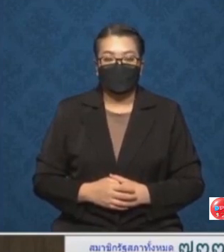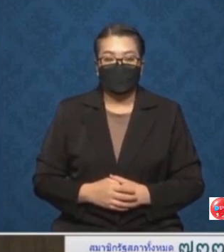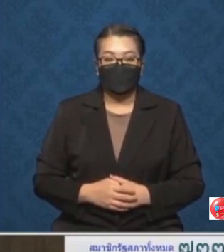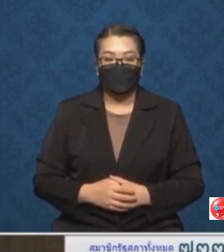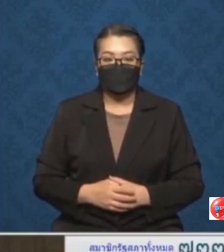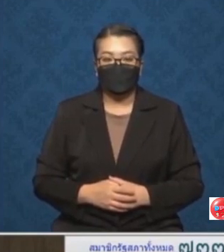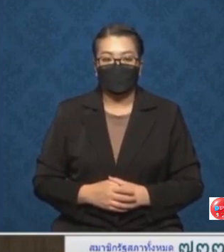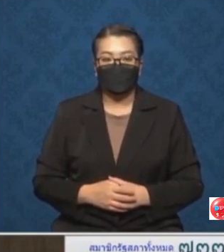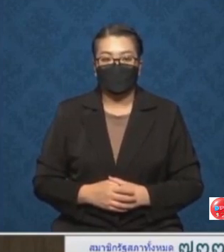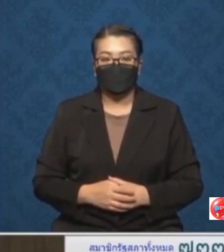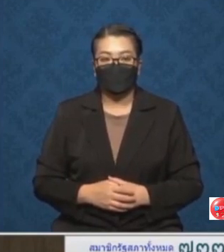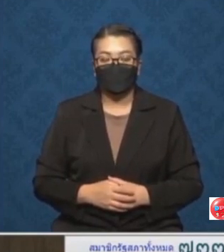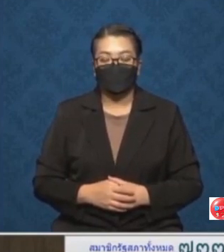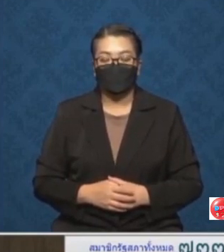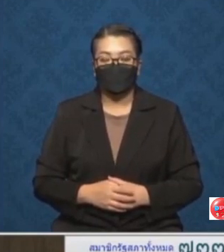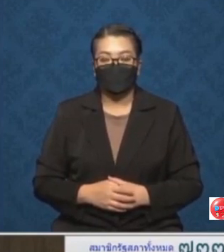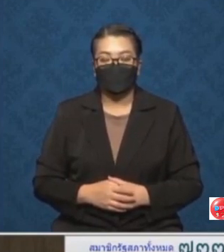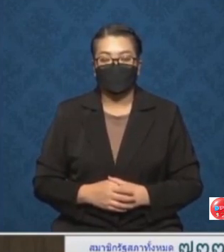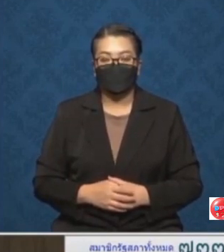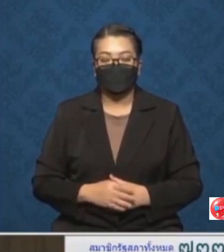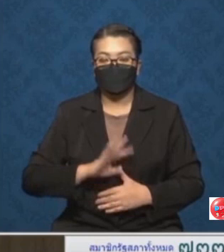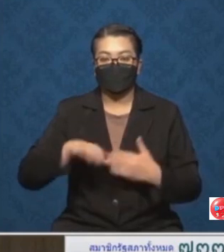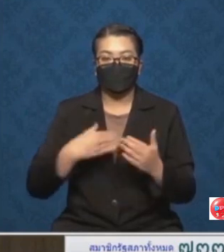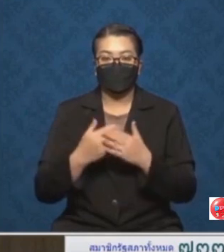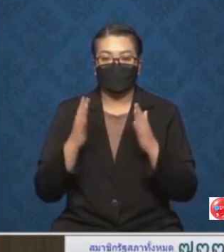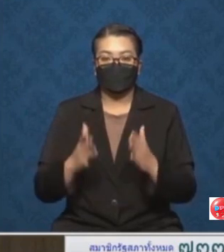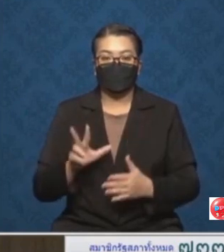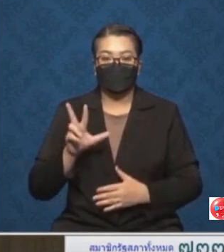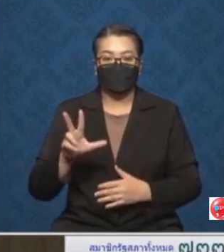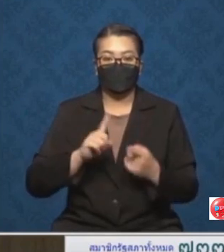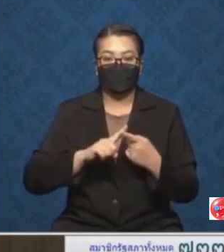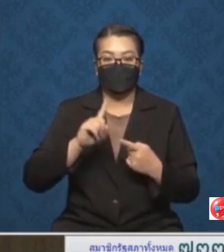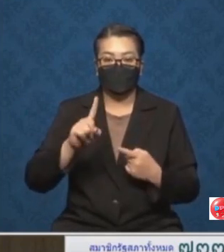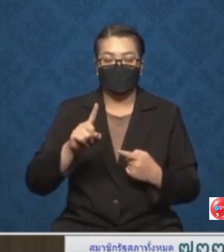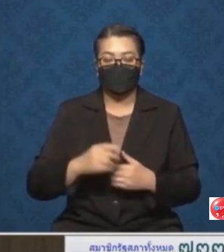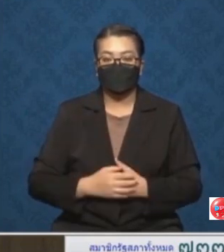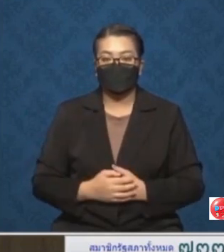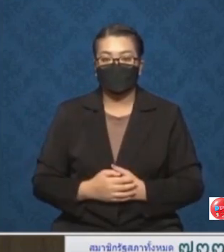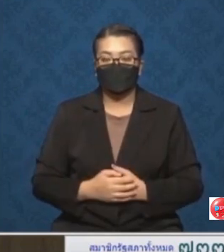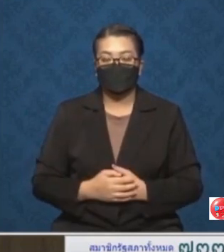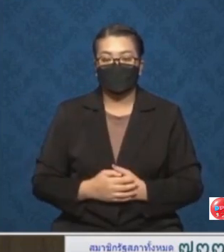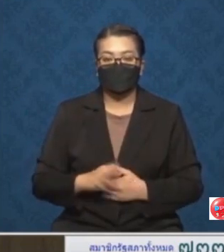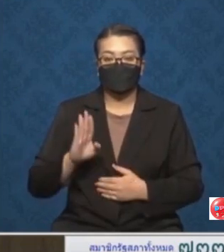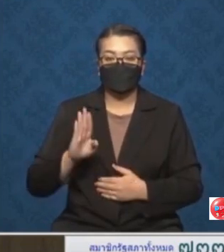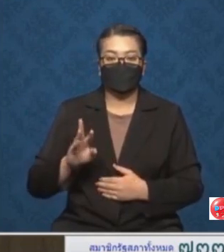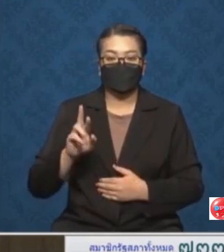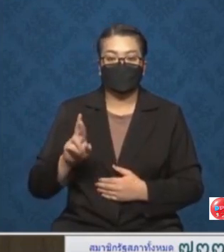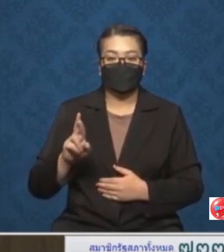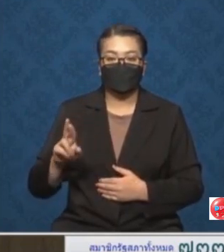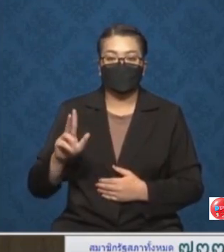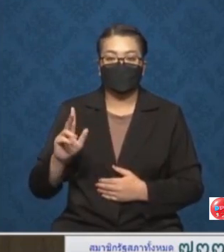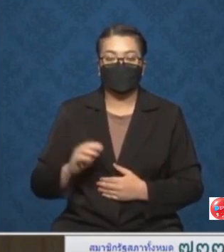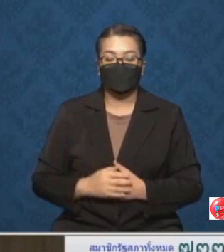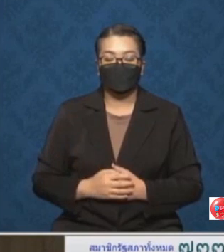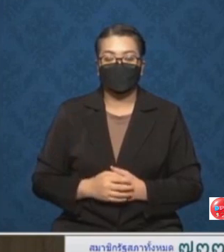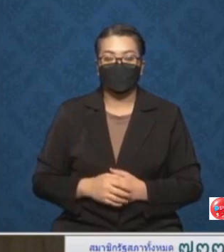บับที่พ.ศ.ในสัดส่วนของพรรคประชาธิปัตย์3ท่านดังนี้ครับ 1. นายบัญญัติบรรทัดฐาน 2.